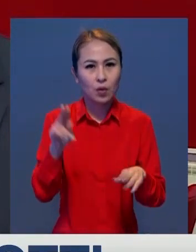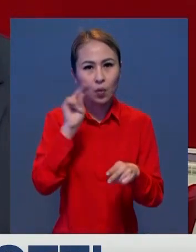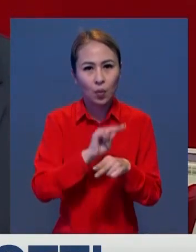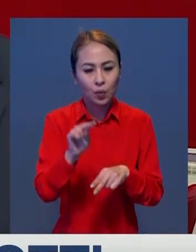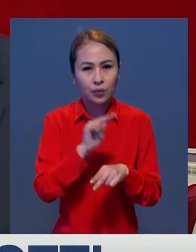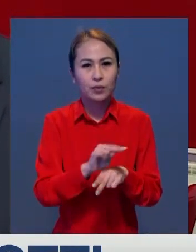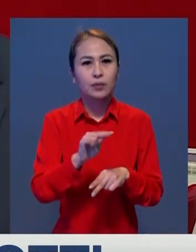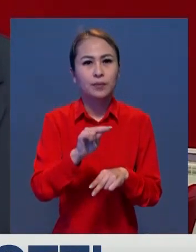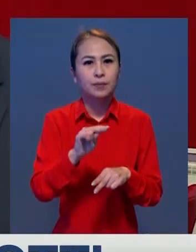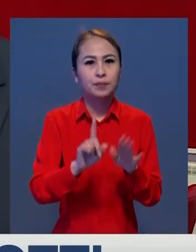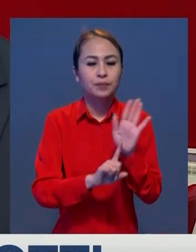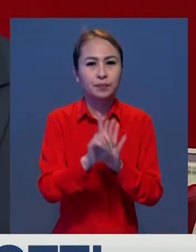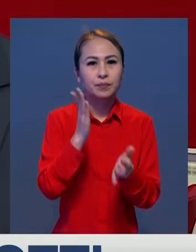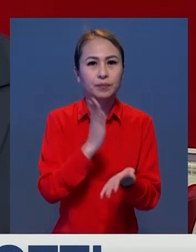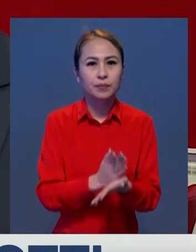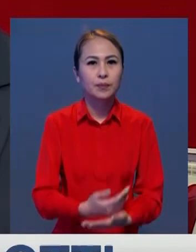басталып жатыр.